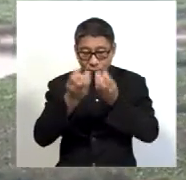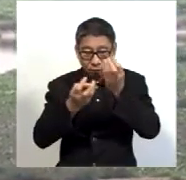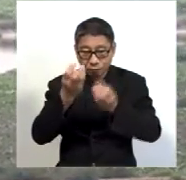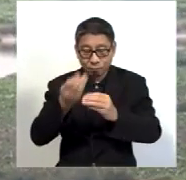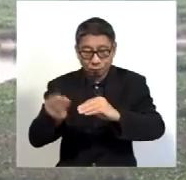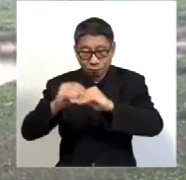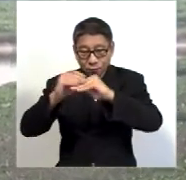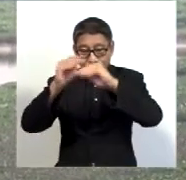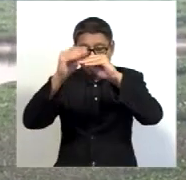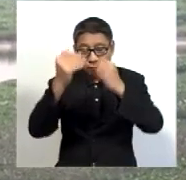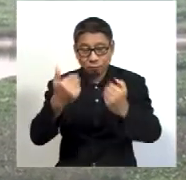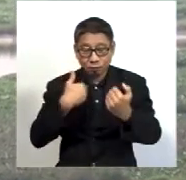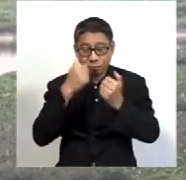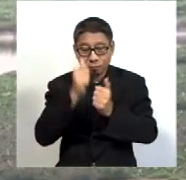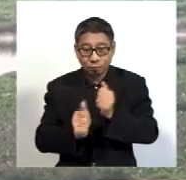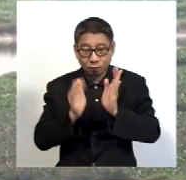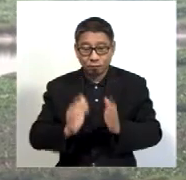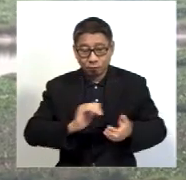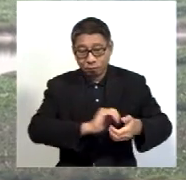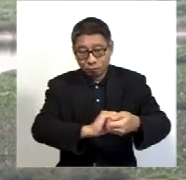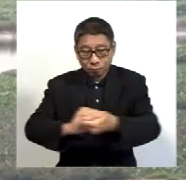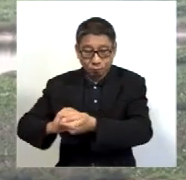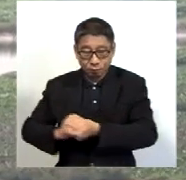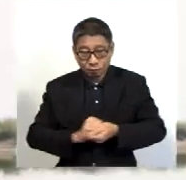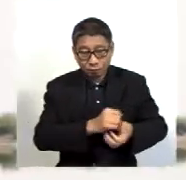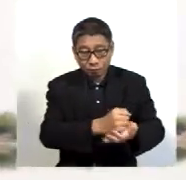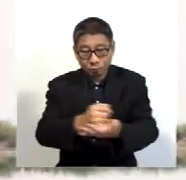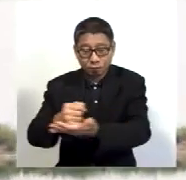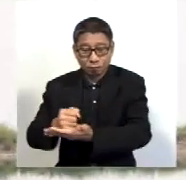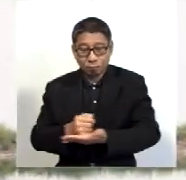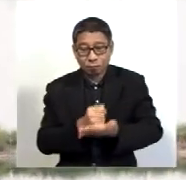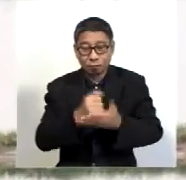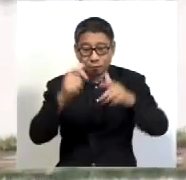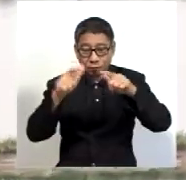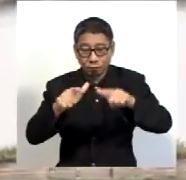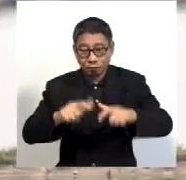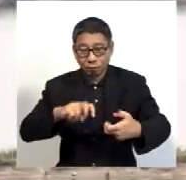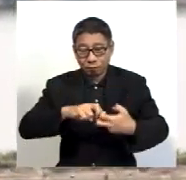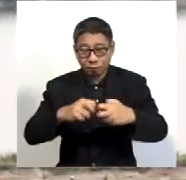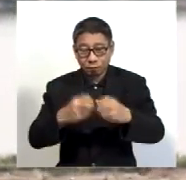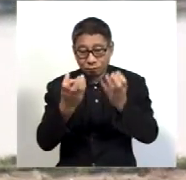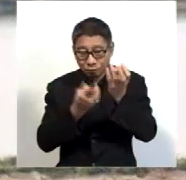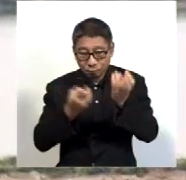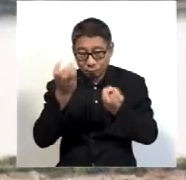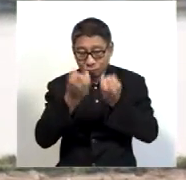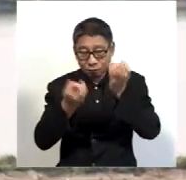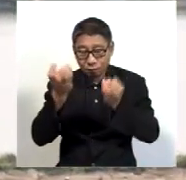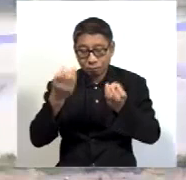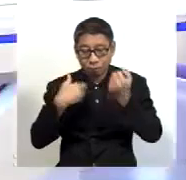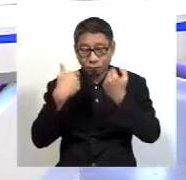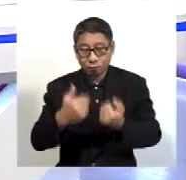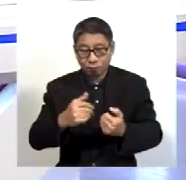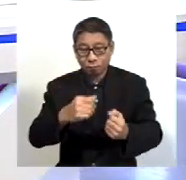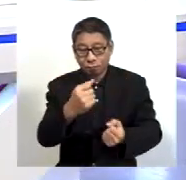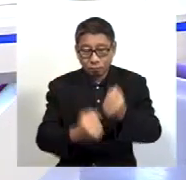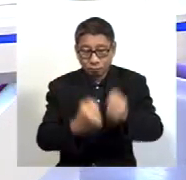งต่อเนื่องแบบนี ้ ทุกคนต้องร่วมไม้ร่วมมือช่วยกันนะคะในการลดฝุ่นละอองในเรื่องของการสตาร์ทร